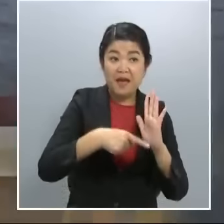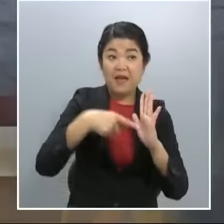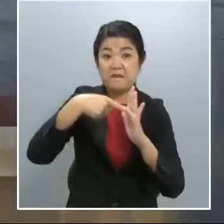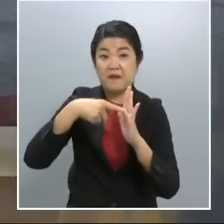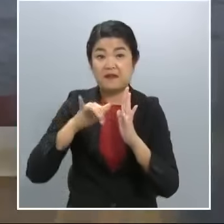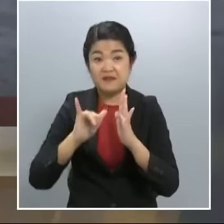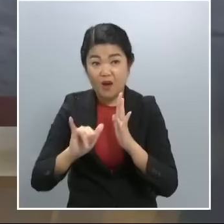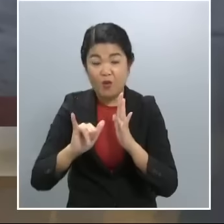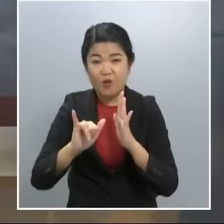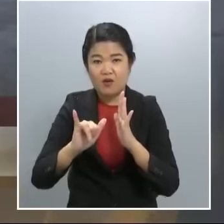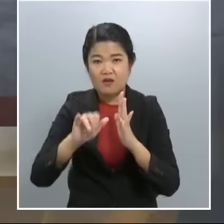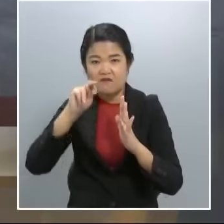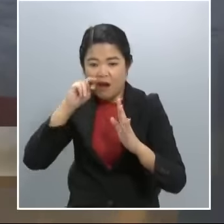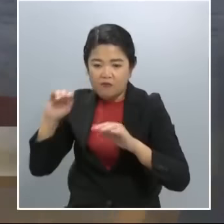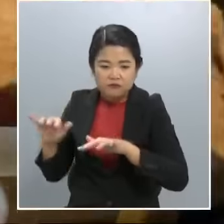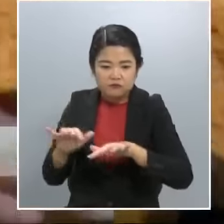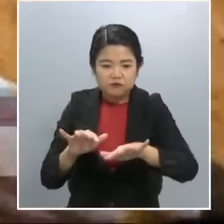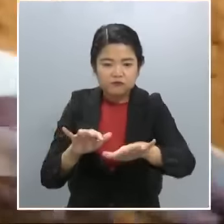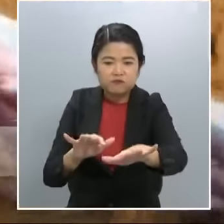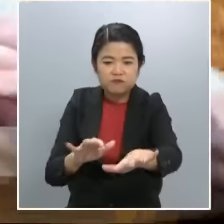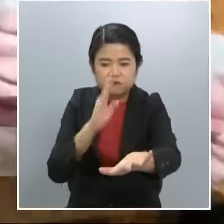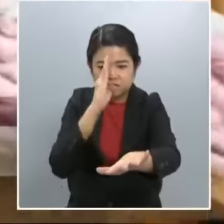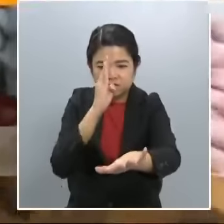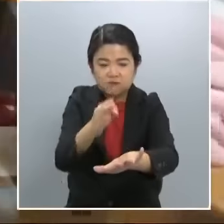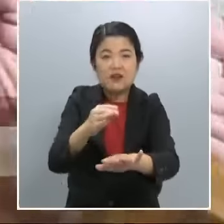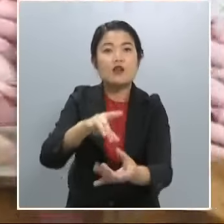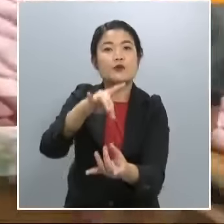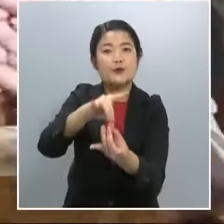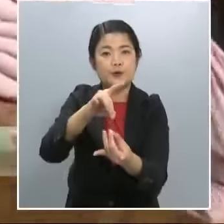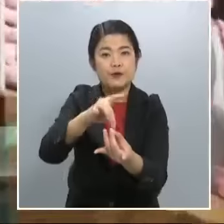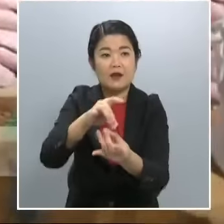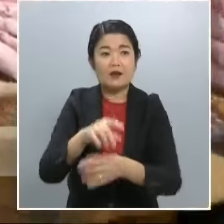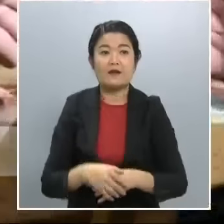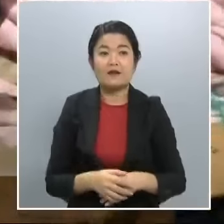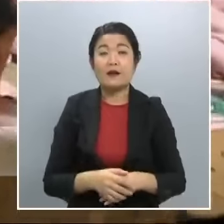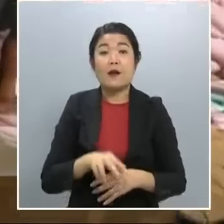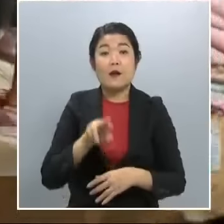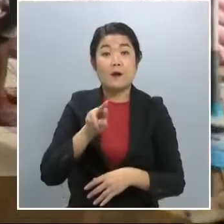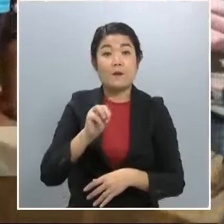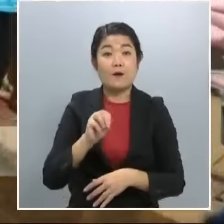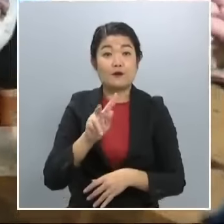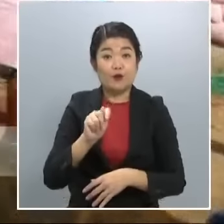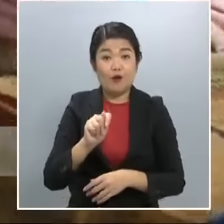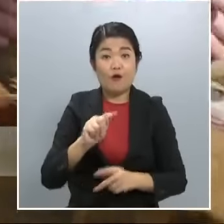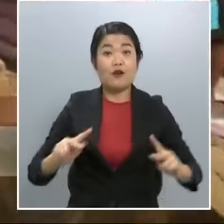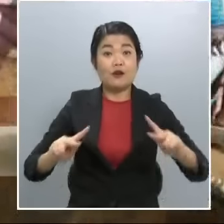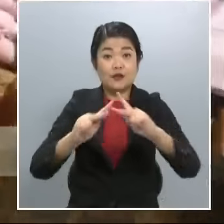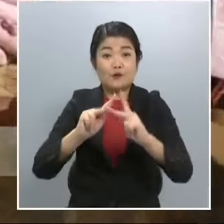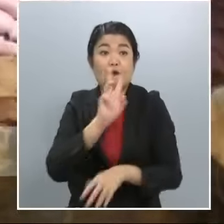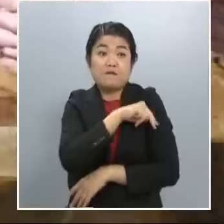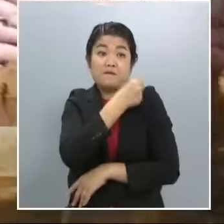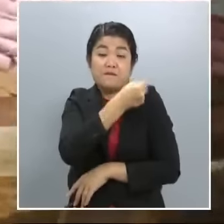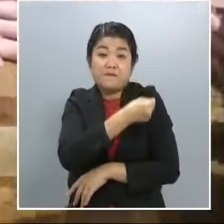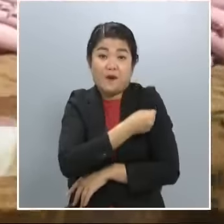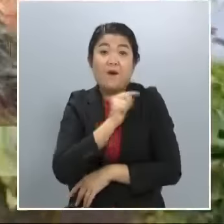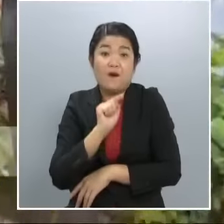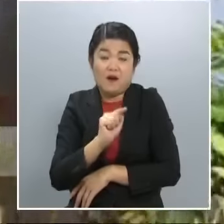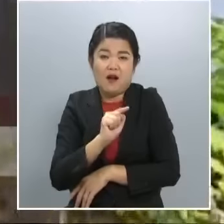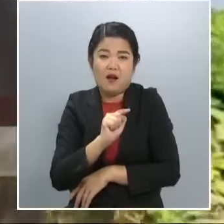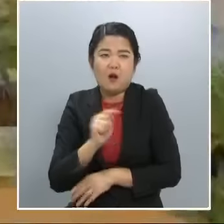น้ำจะไปสุโขทัยรัฐมนตรีสาสุขรักษาการสมศักดิ์เทพสุทินลงพื้นที่พร้อมด้วยสส